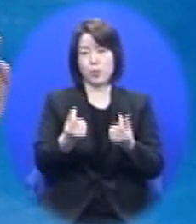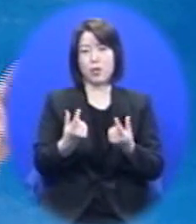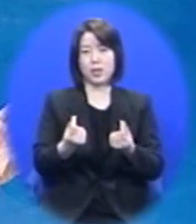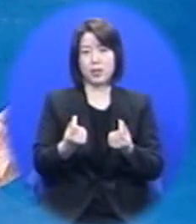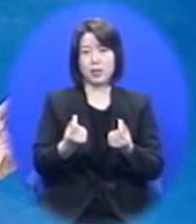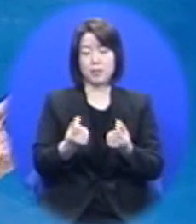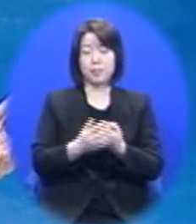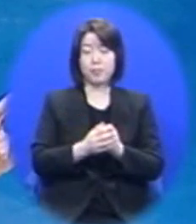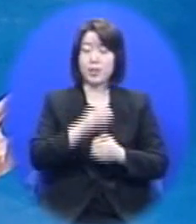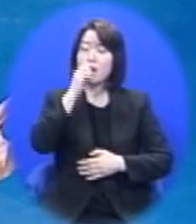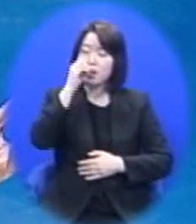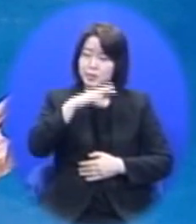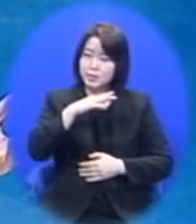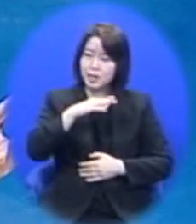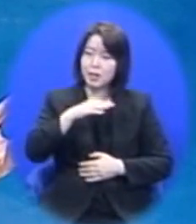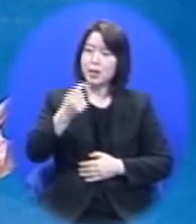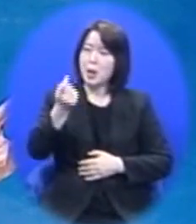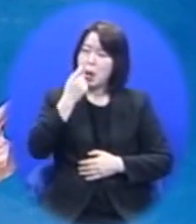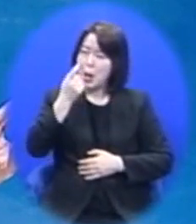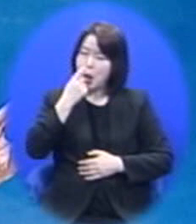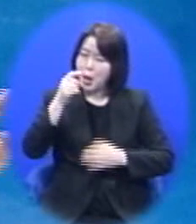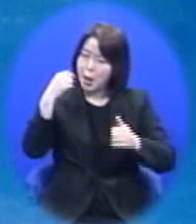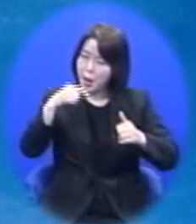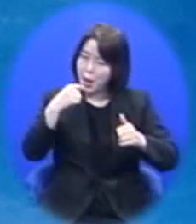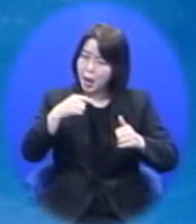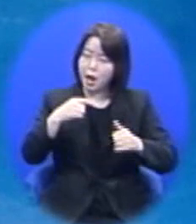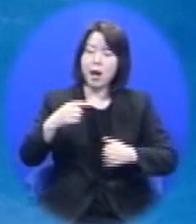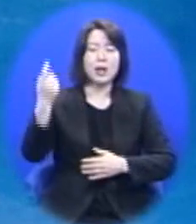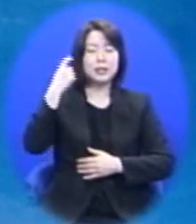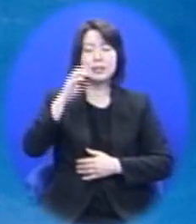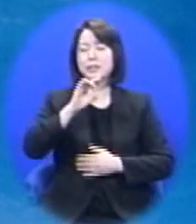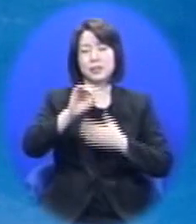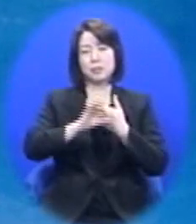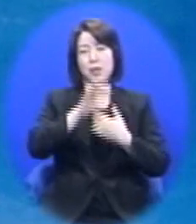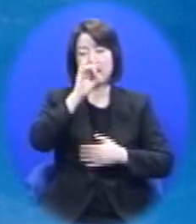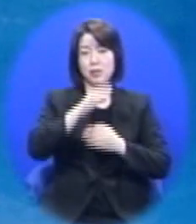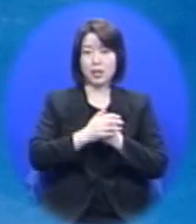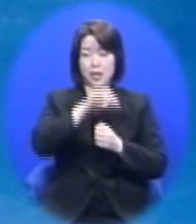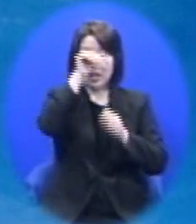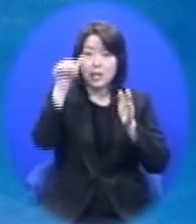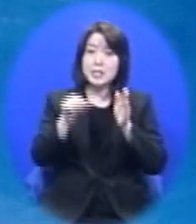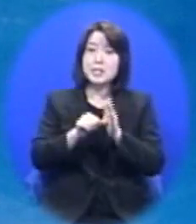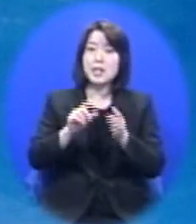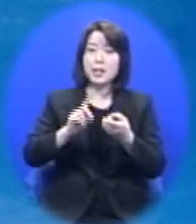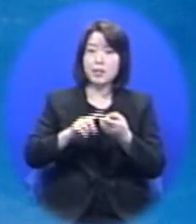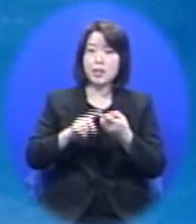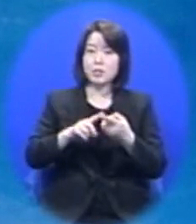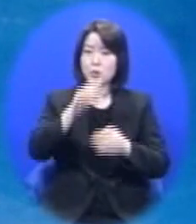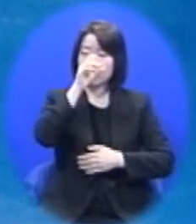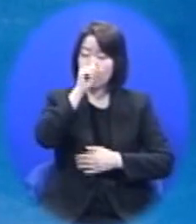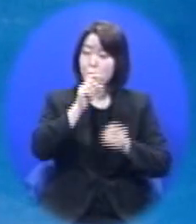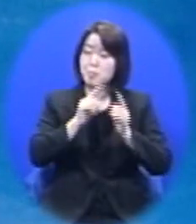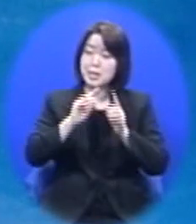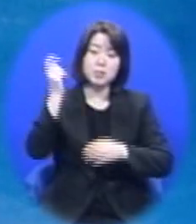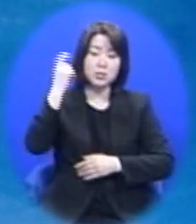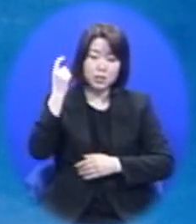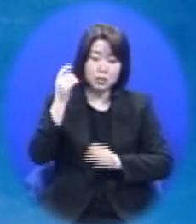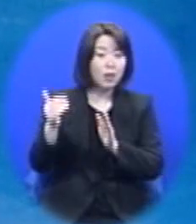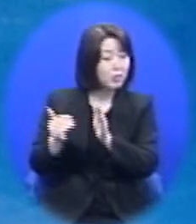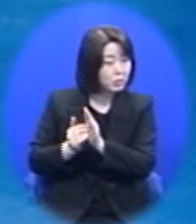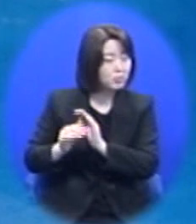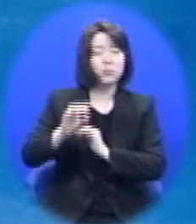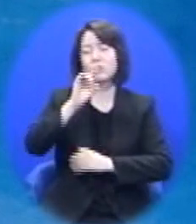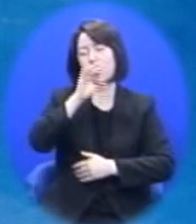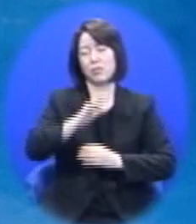그냥 교양 강좌로 들으면 안 된다. 인생에 대해서 또 좋은 말씀 한번 들었다. 이렇게 끝나면 안 된다.